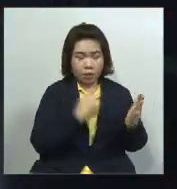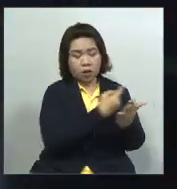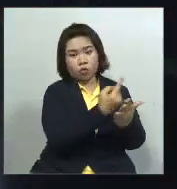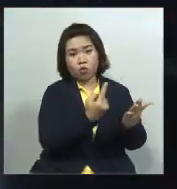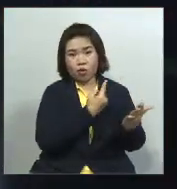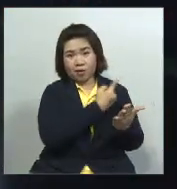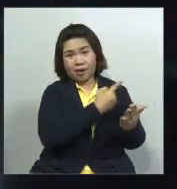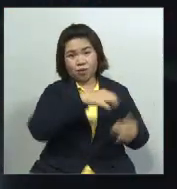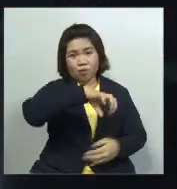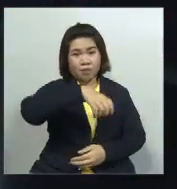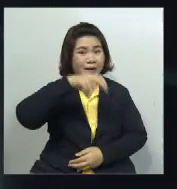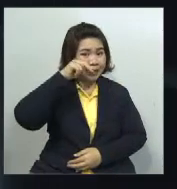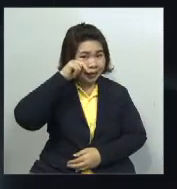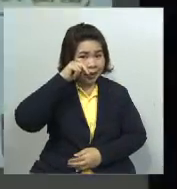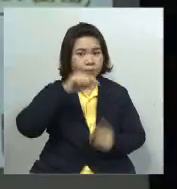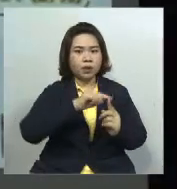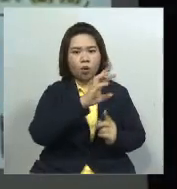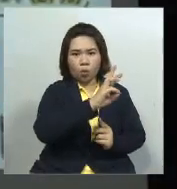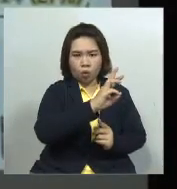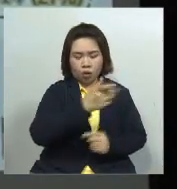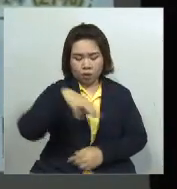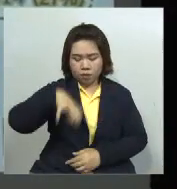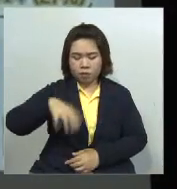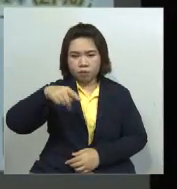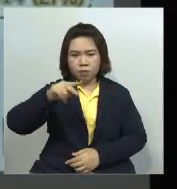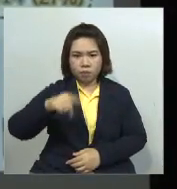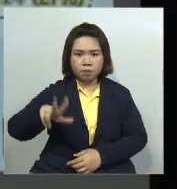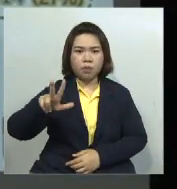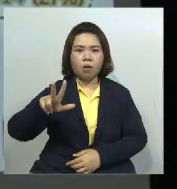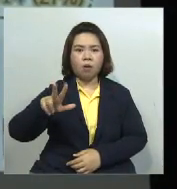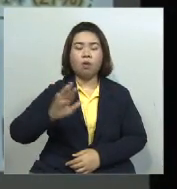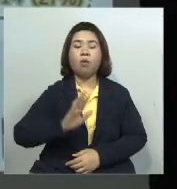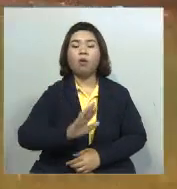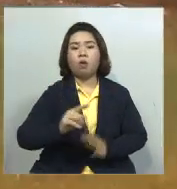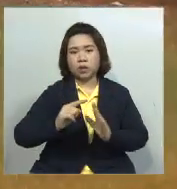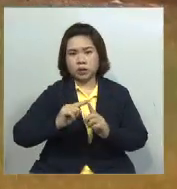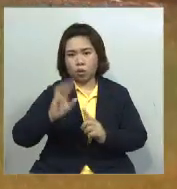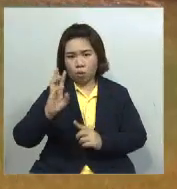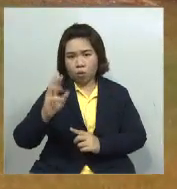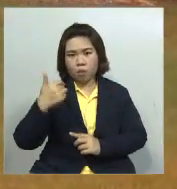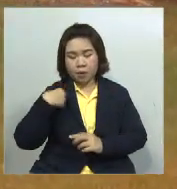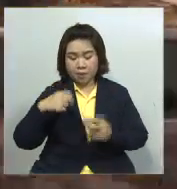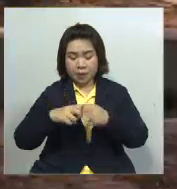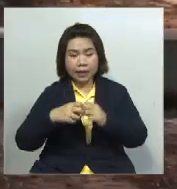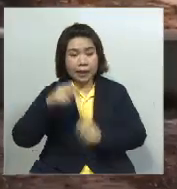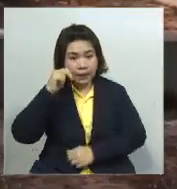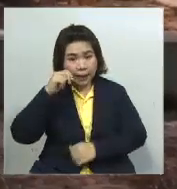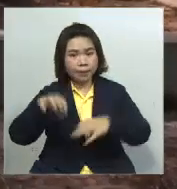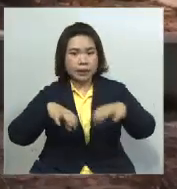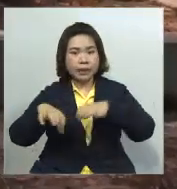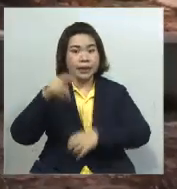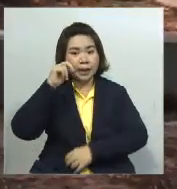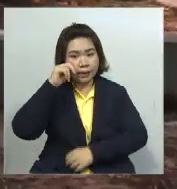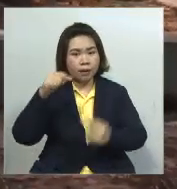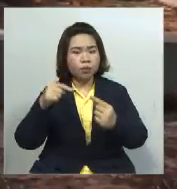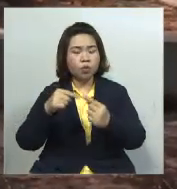จากการประปาส่วนภูมิภาคเขต6และสำนักงานป้องกันและบรรเทาสาธารณภัยเขต6ถึงสถานการณ์น้ำและการบริหารจัดการน้